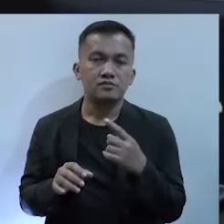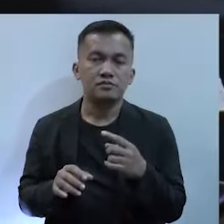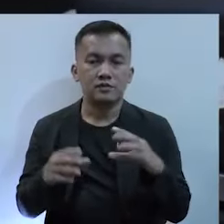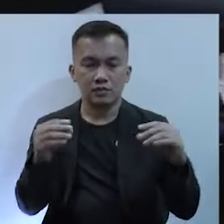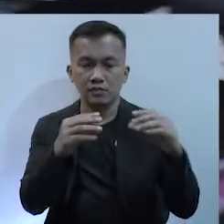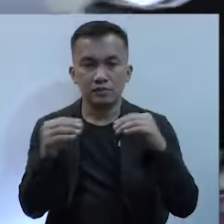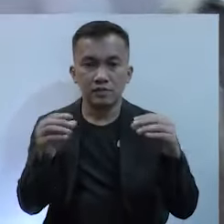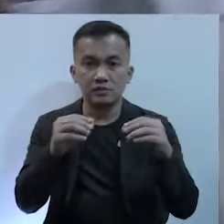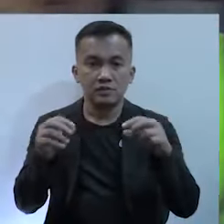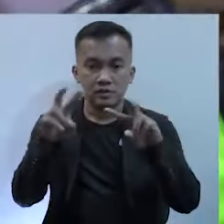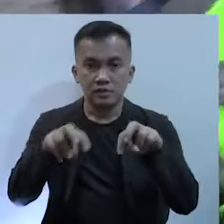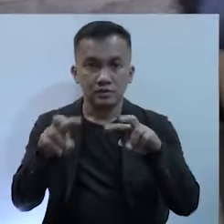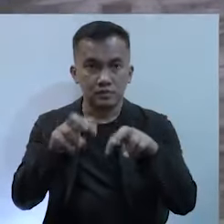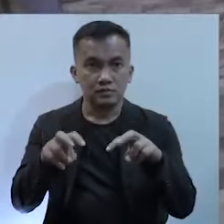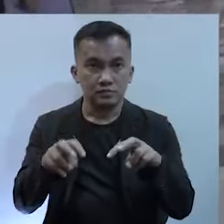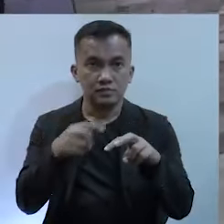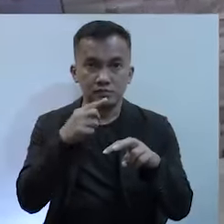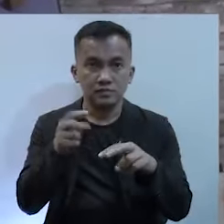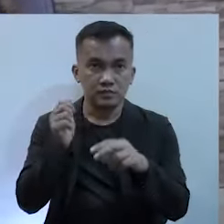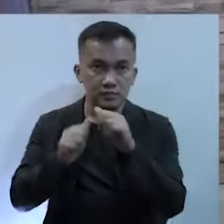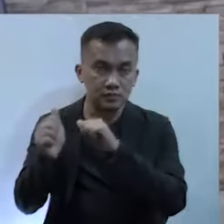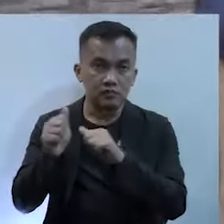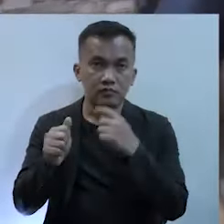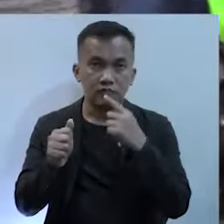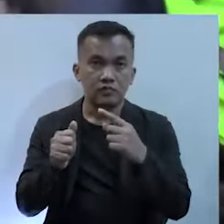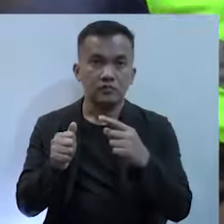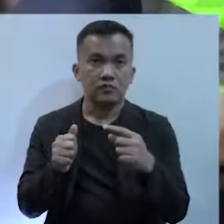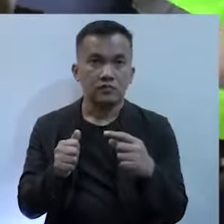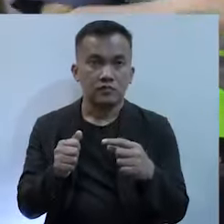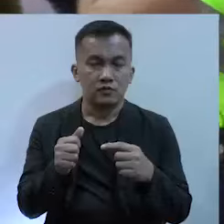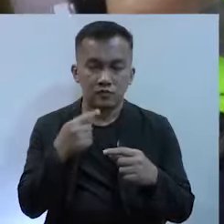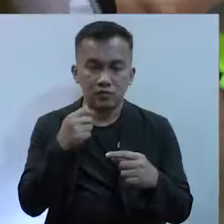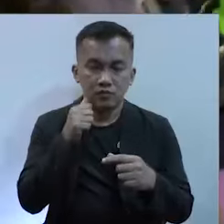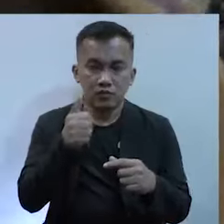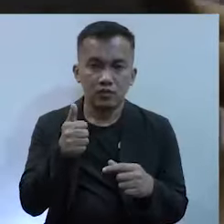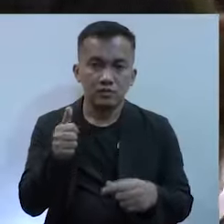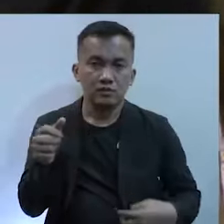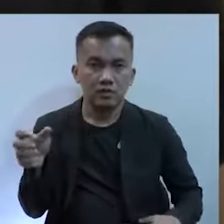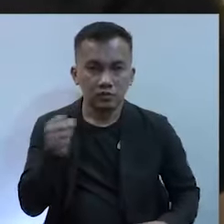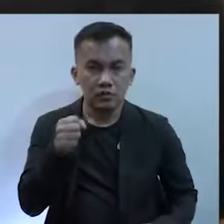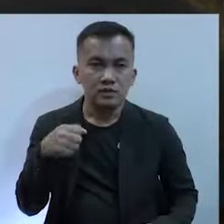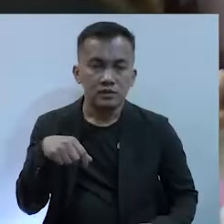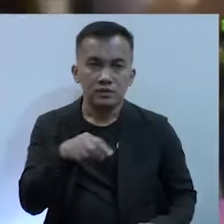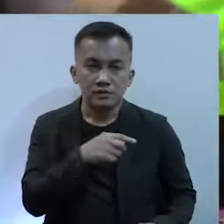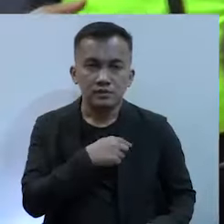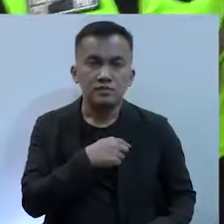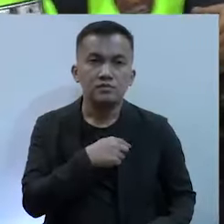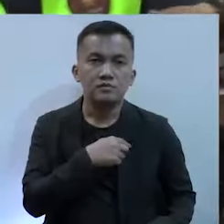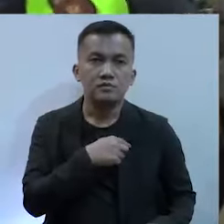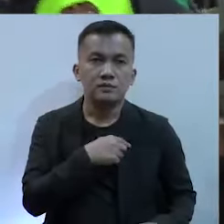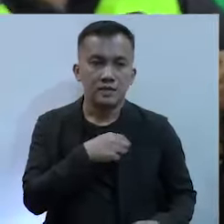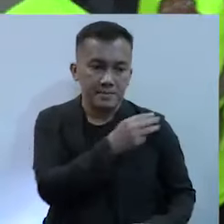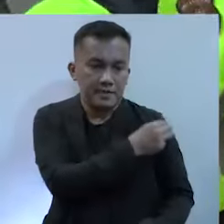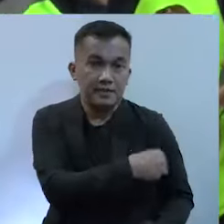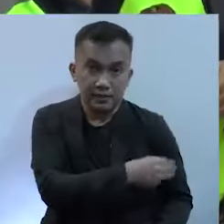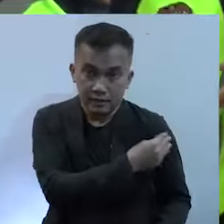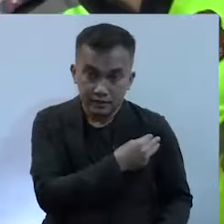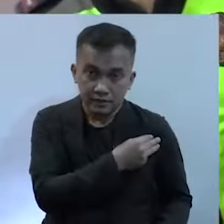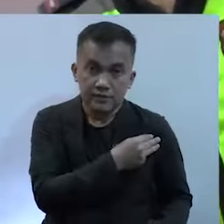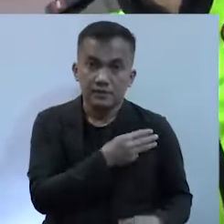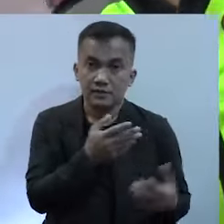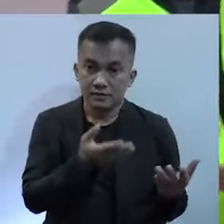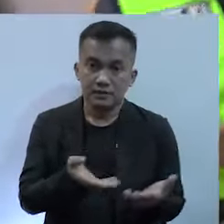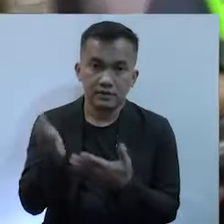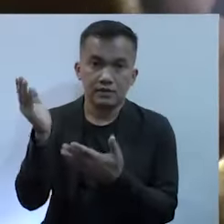Endorse ko na kayo sa criminal investigation kung prepared na kayo ma'am. Okay. Para sige po ma'am. Bukas o pagkuha ko ng ating